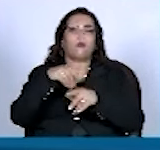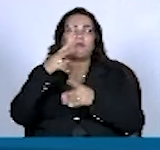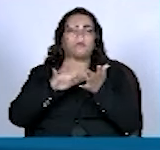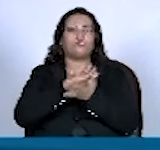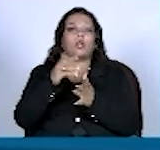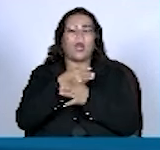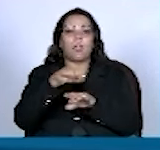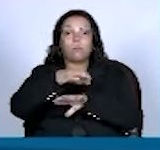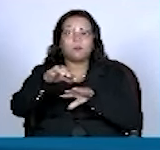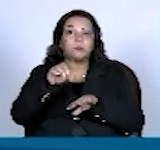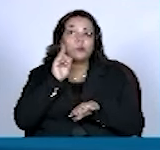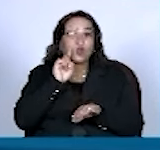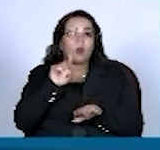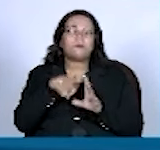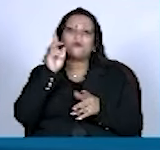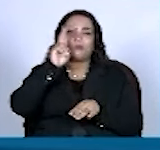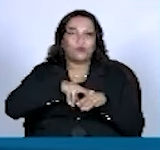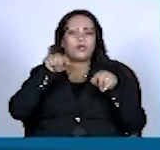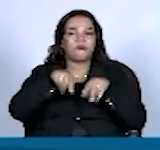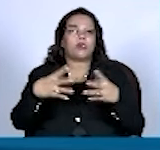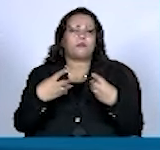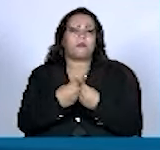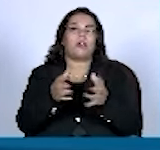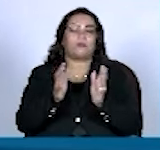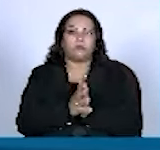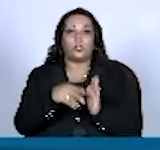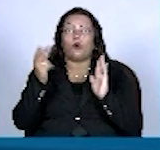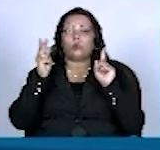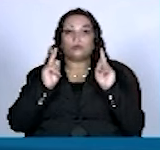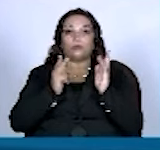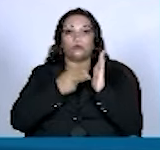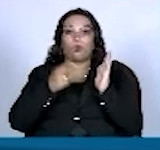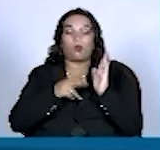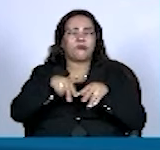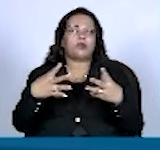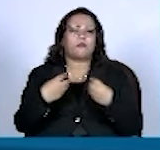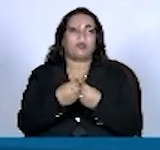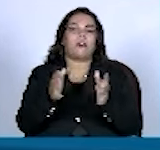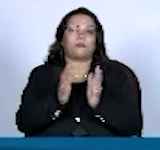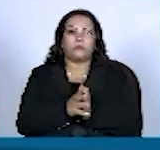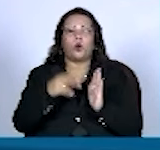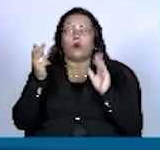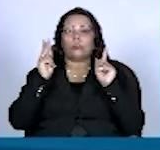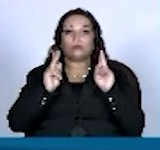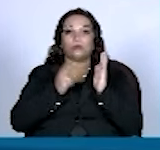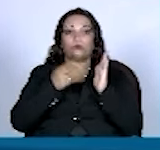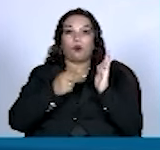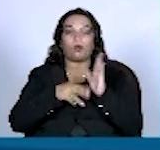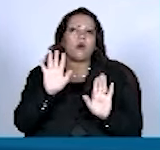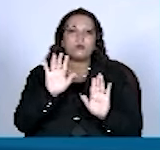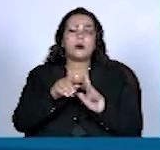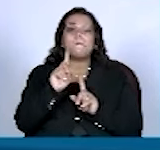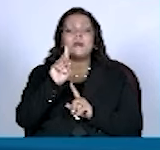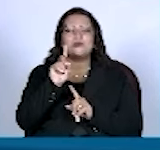يريد اطراف النزاع التقارير بتقول ان اطراف النزاع مش عايزين حرب شامله ولكن